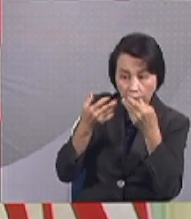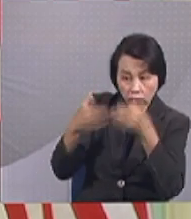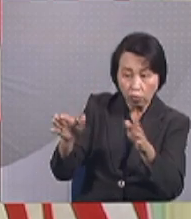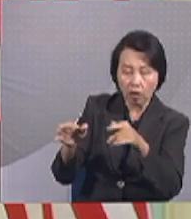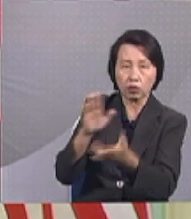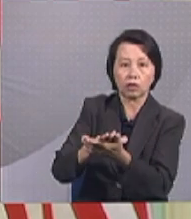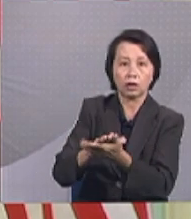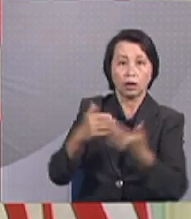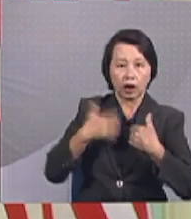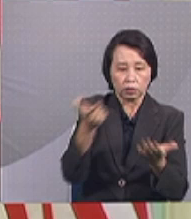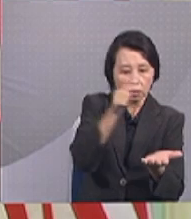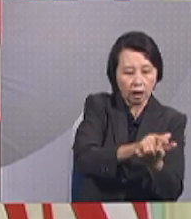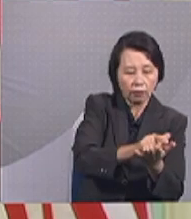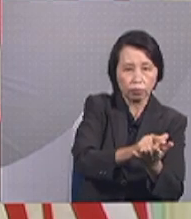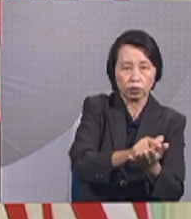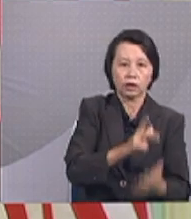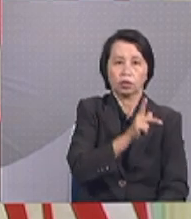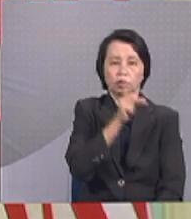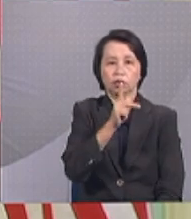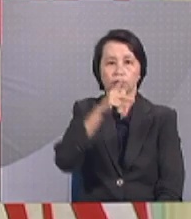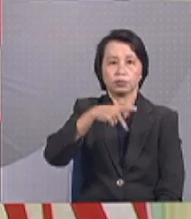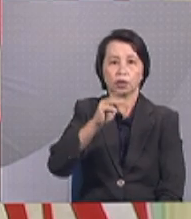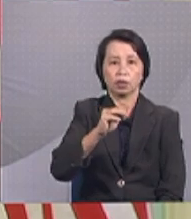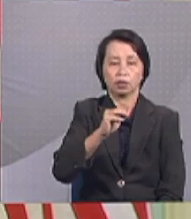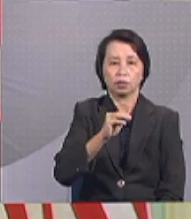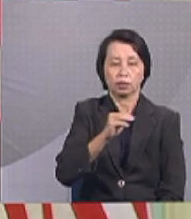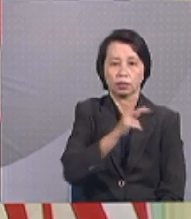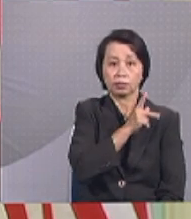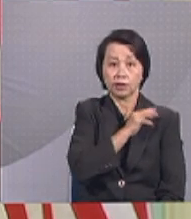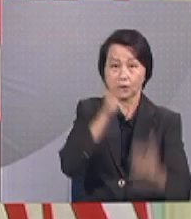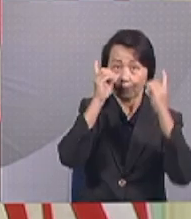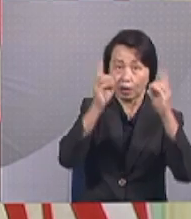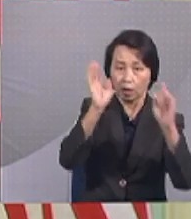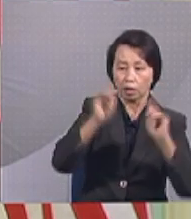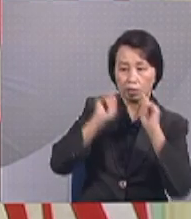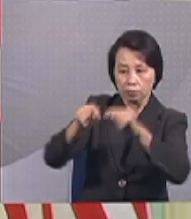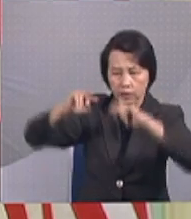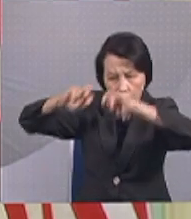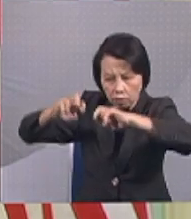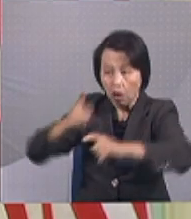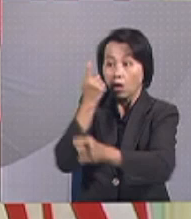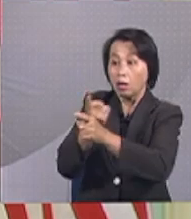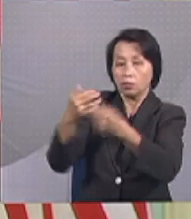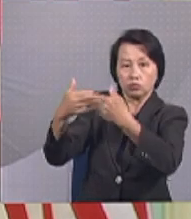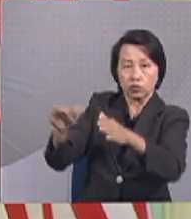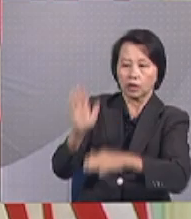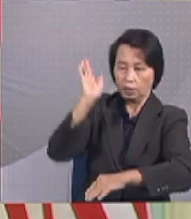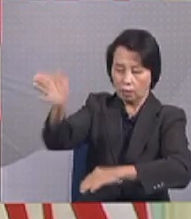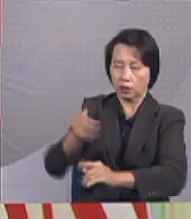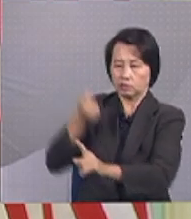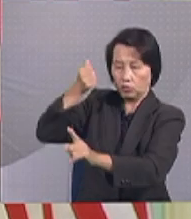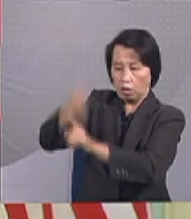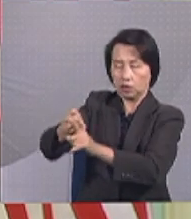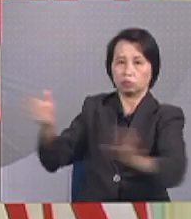Jika ada terdapat laporan, Kementerian Pendidikan akan menyiasat dan jika benar mereka buka, sekolah-sekolah tersebut akan